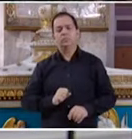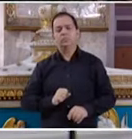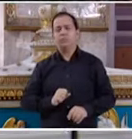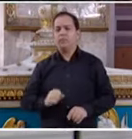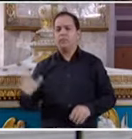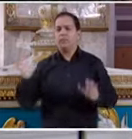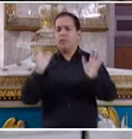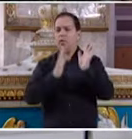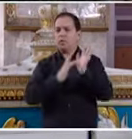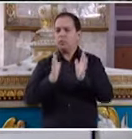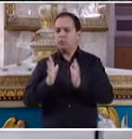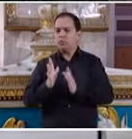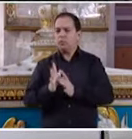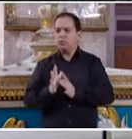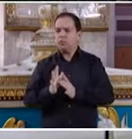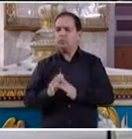Αποκριθείς δε